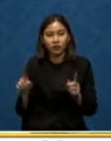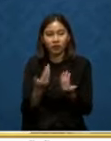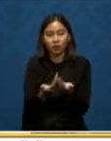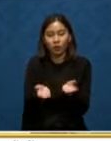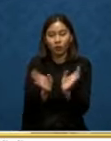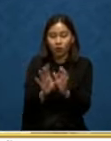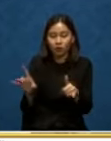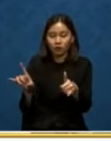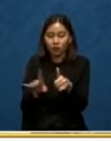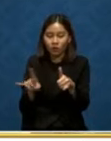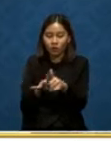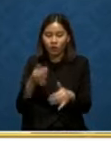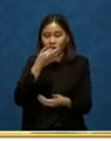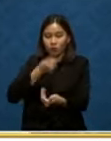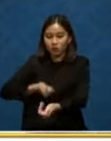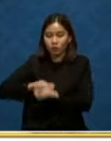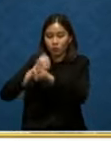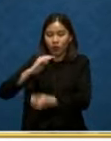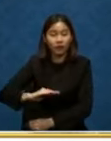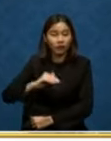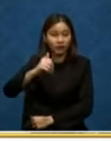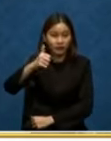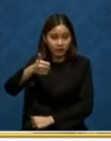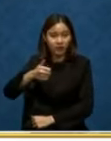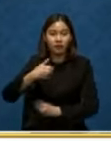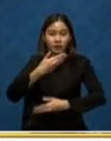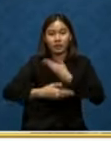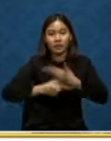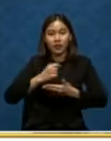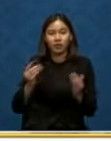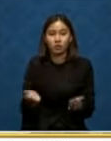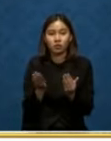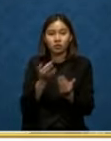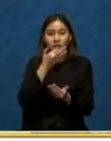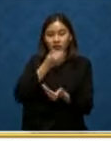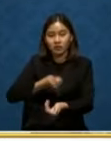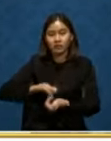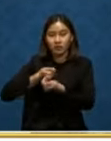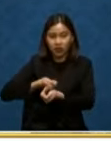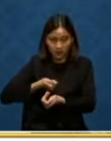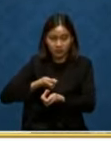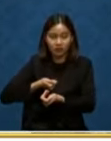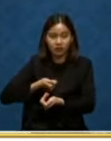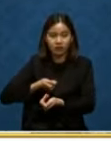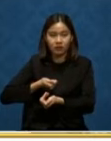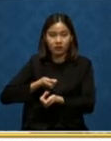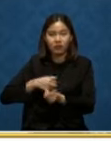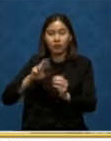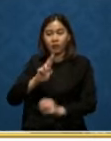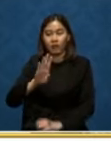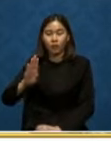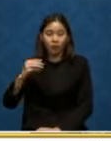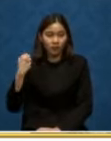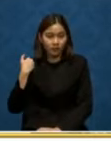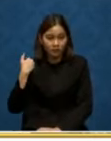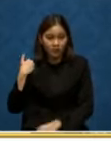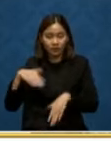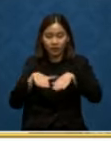ของเกษตรกรมีความเป็นอยู่ที่ดีเป็นตลาดที่ส่งเสริมการเกษตรให้เป็นไปอย่างมีระบบมี